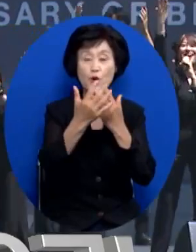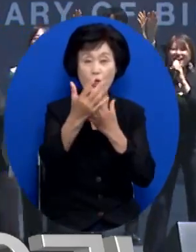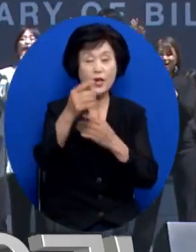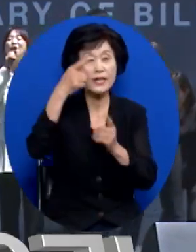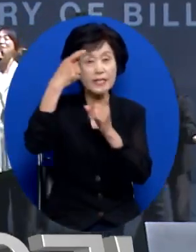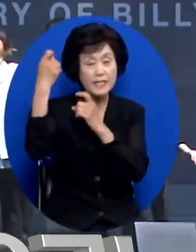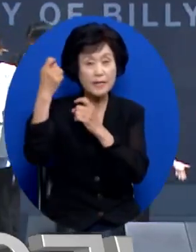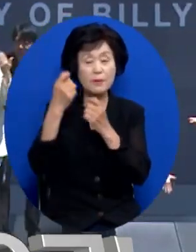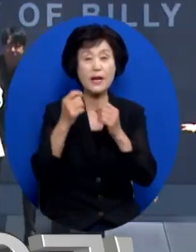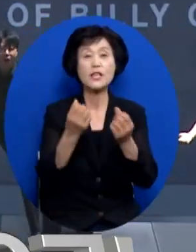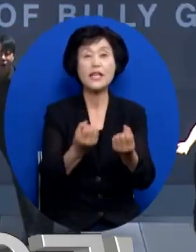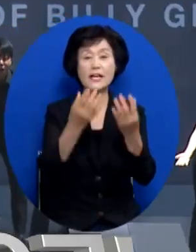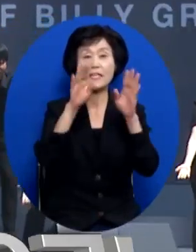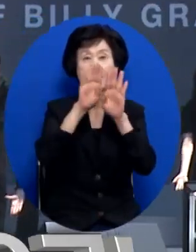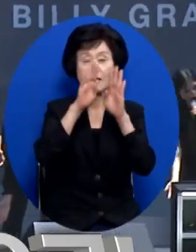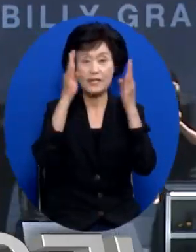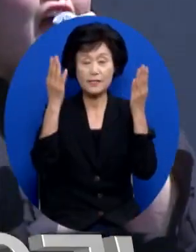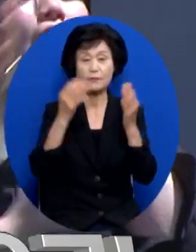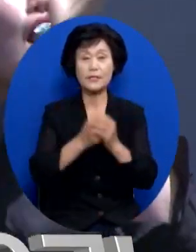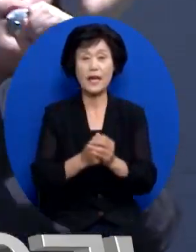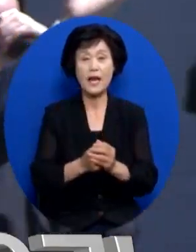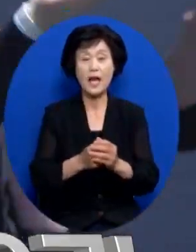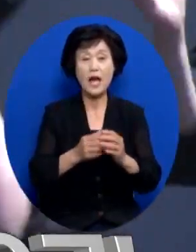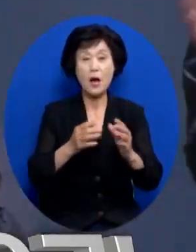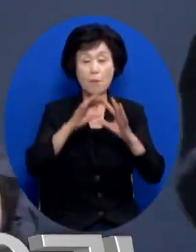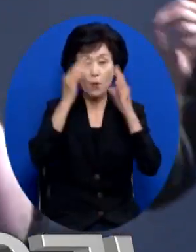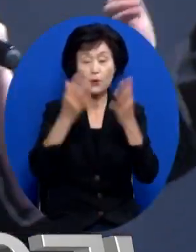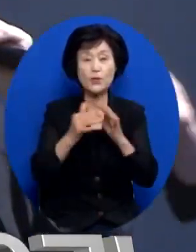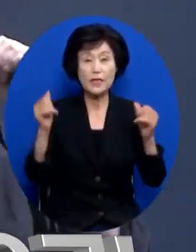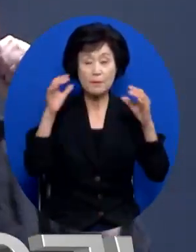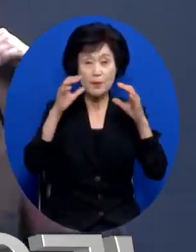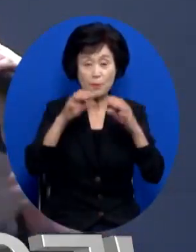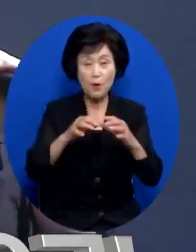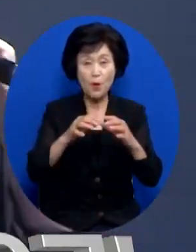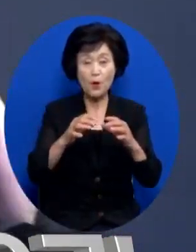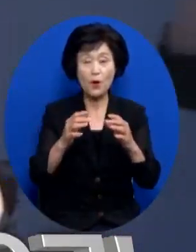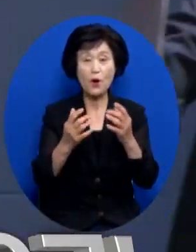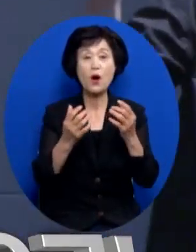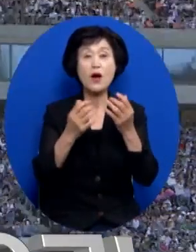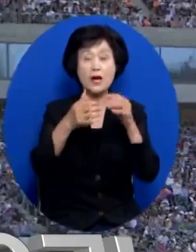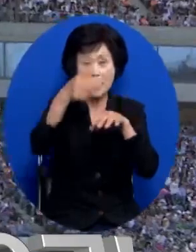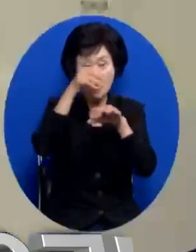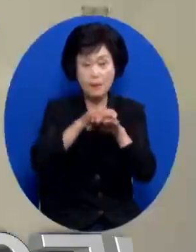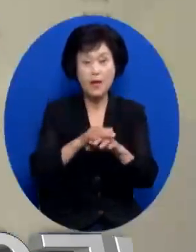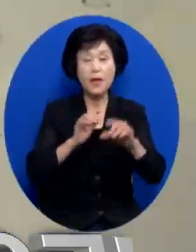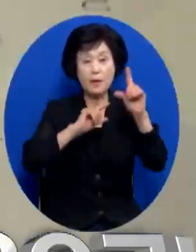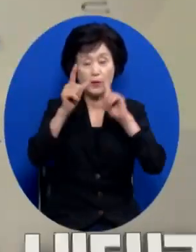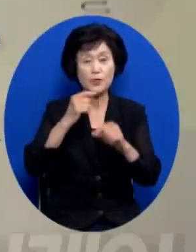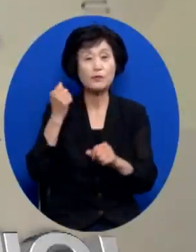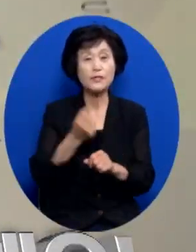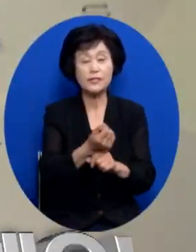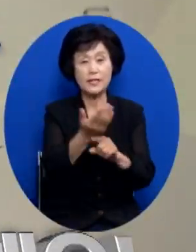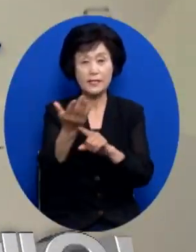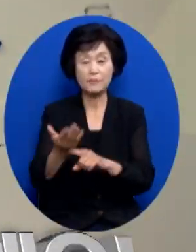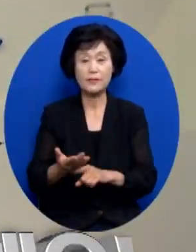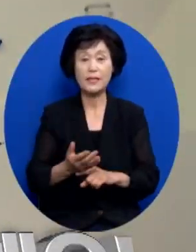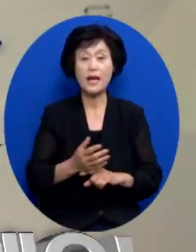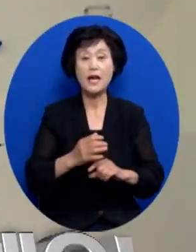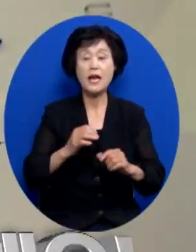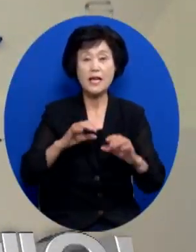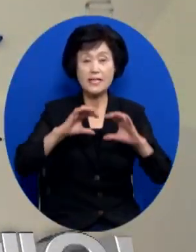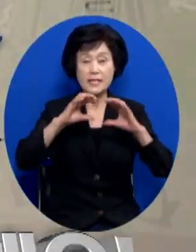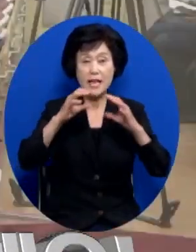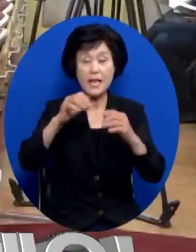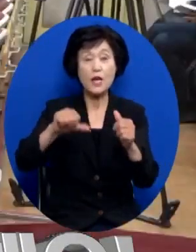열렸습니다. 온 세대가 모여 회복과 부흥을 갈망한 대회 현장 소식을 전해드립니다. 세계 환경의 날을